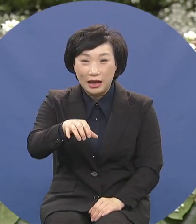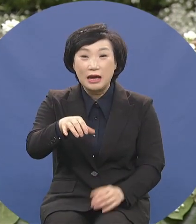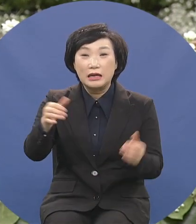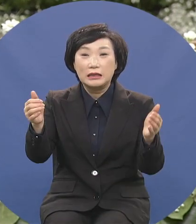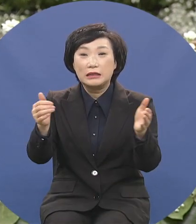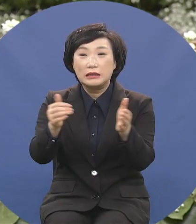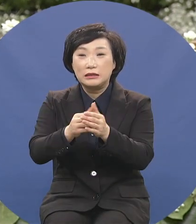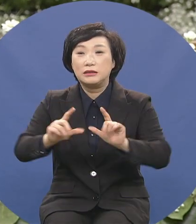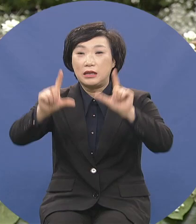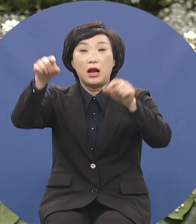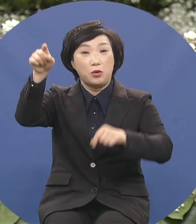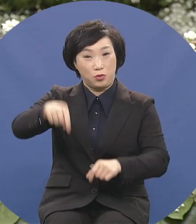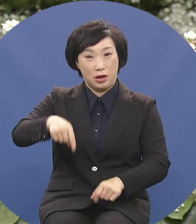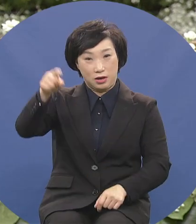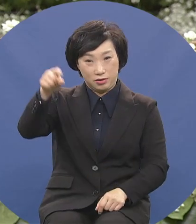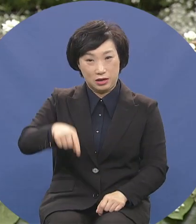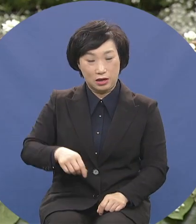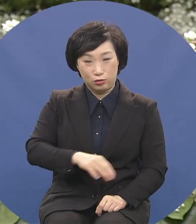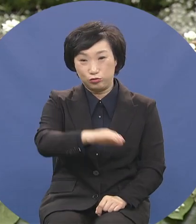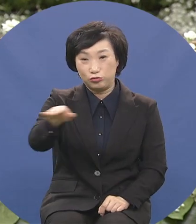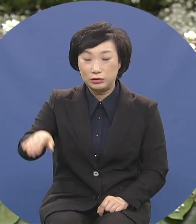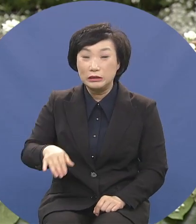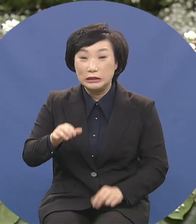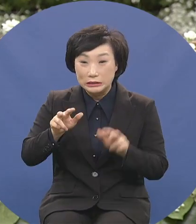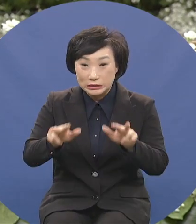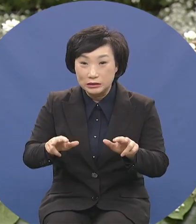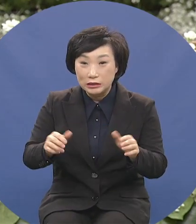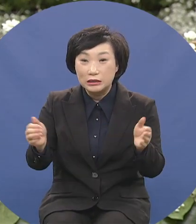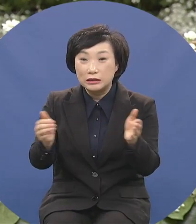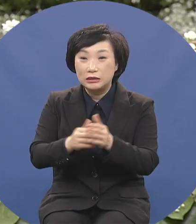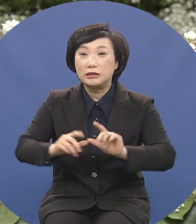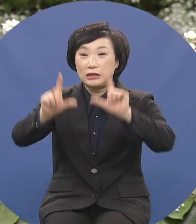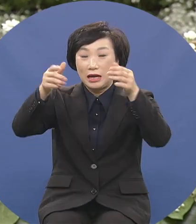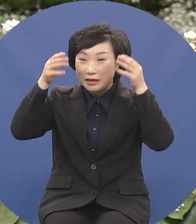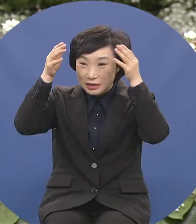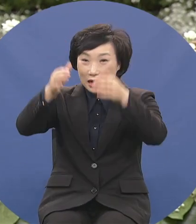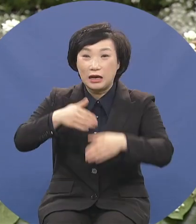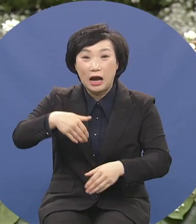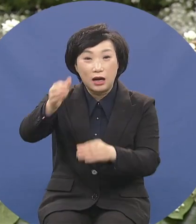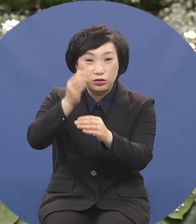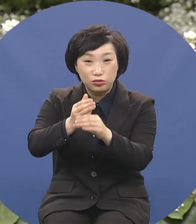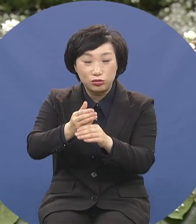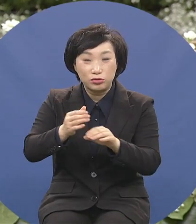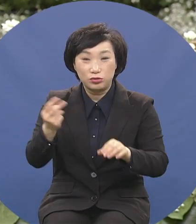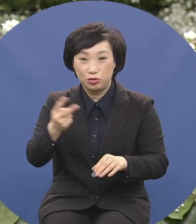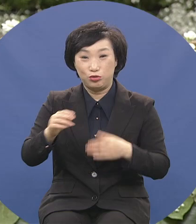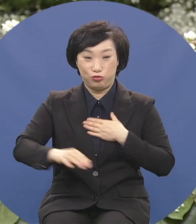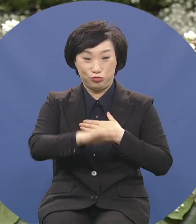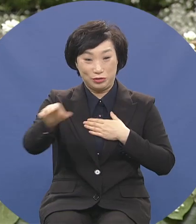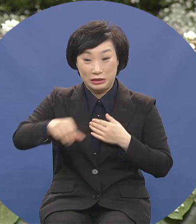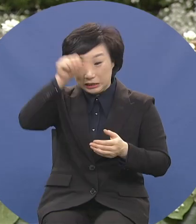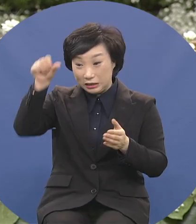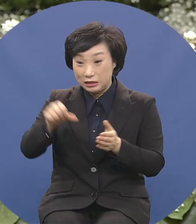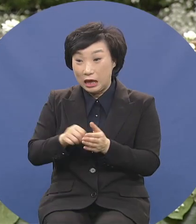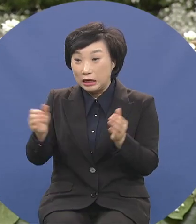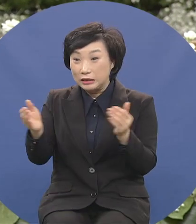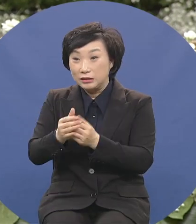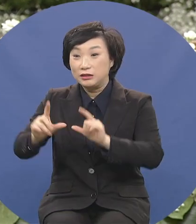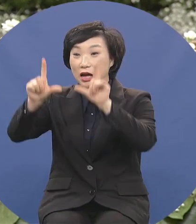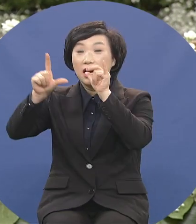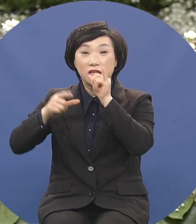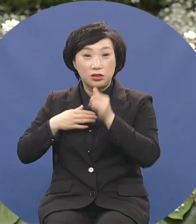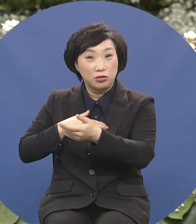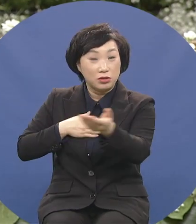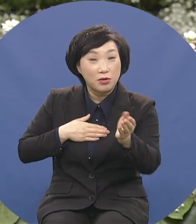끝날은 오고 우리는 끝날을 향해 가고 있고 또 인생의 끝날은 오고